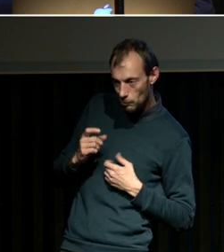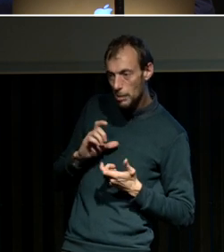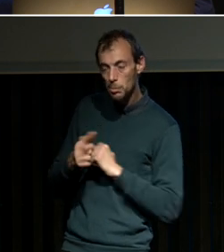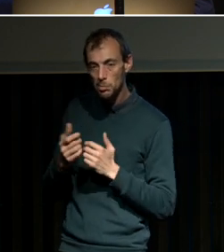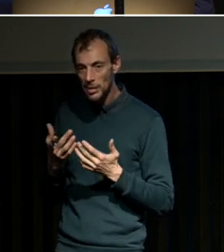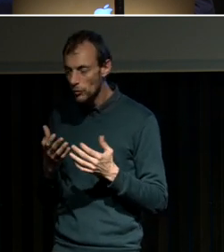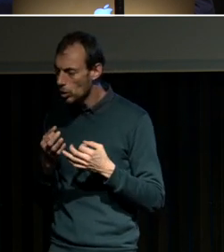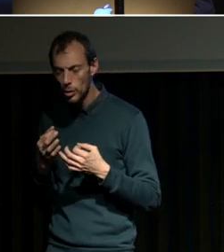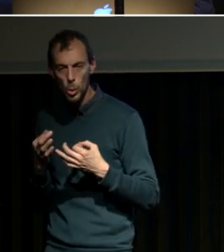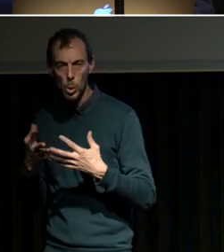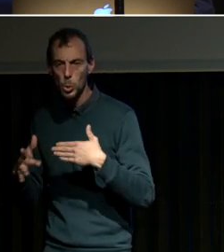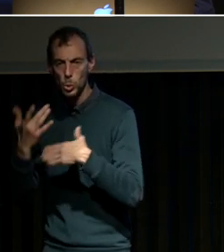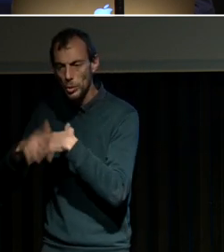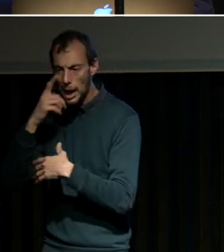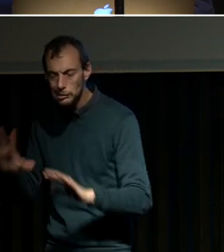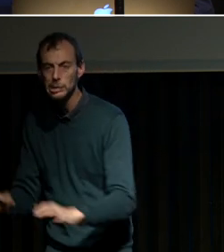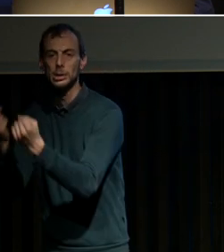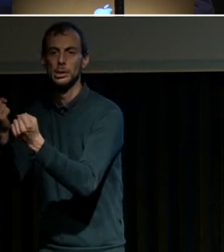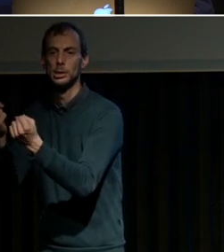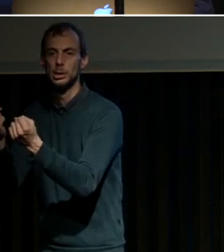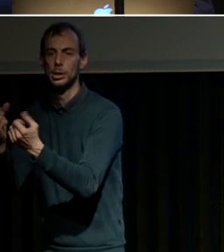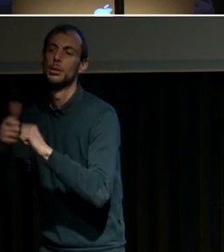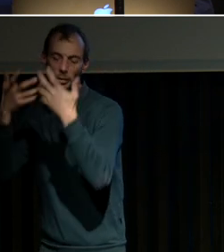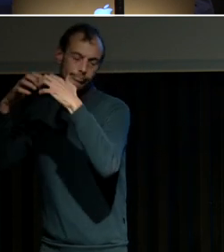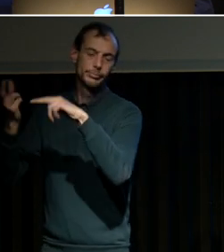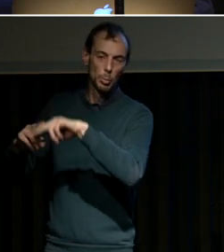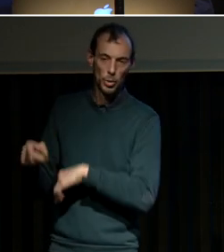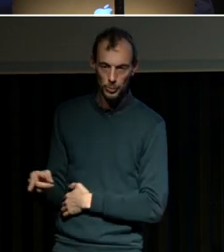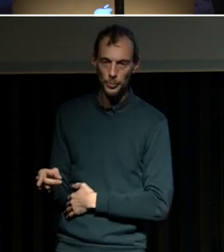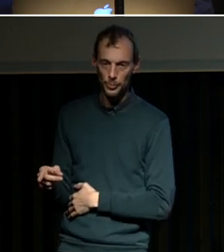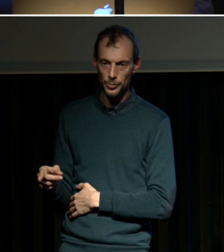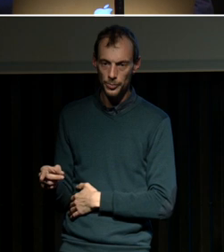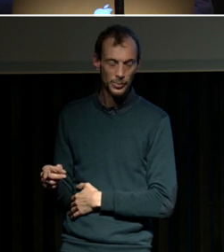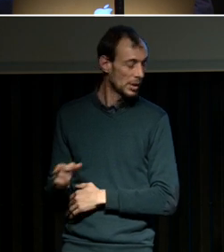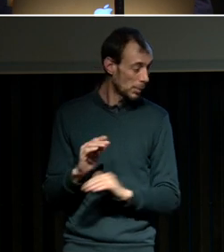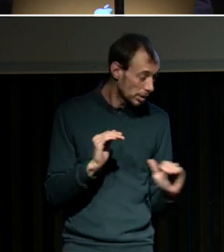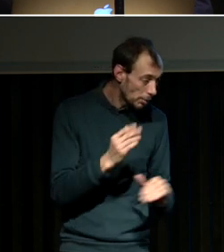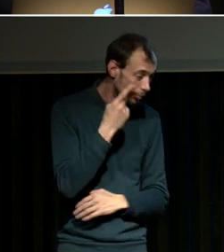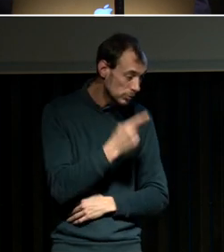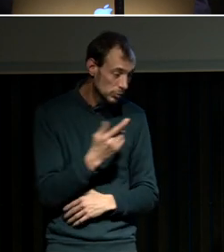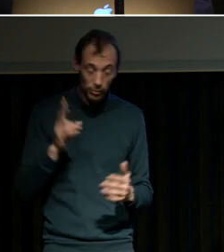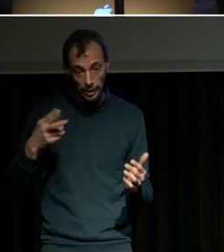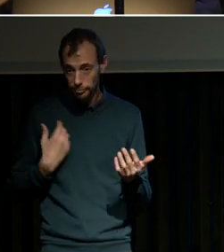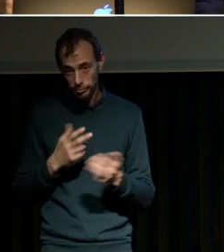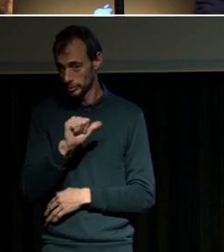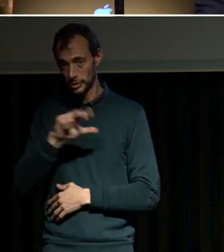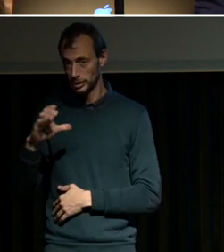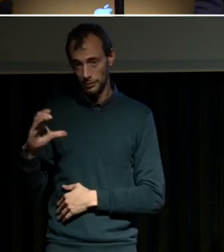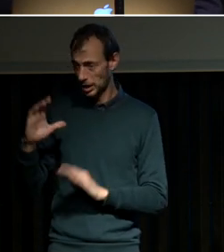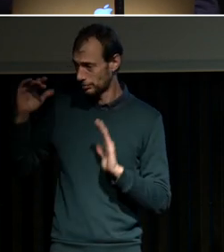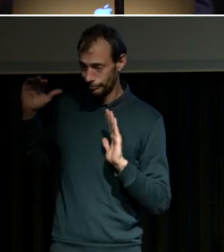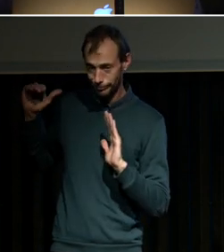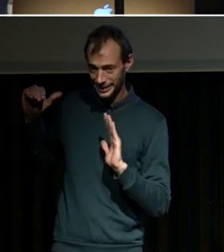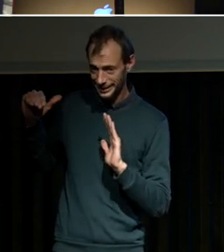ce que vous pouvez voir, c'est que les AVC, là aussi, depuis 3-4 ans, ont tendance à beaucoup baisser. Et c'est la raison pour laquelle on a moins de types de